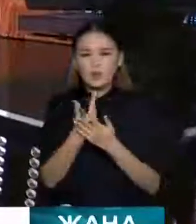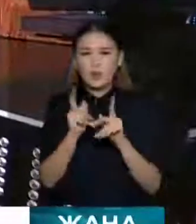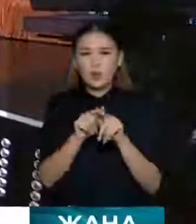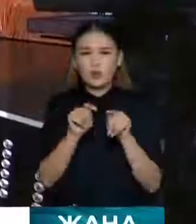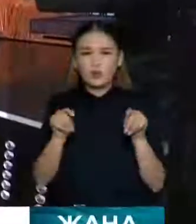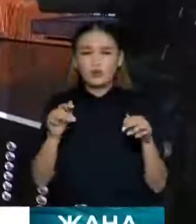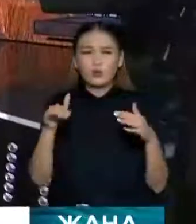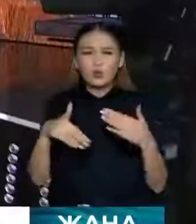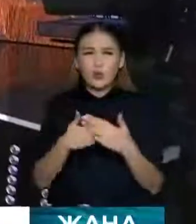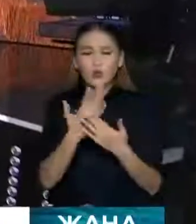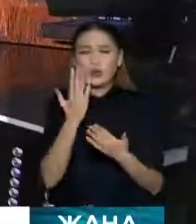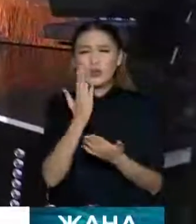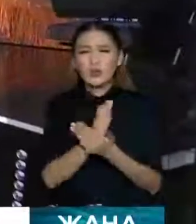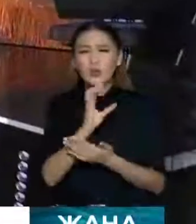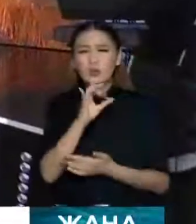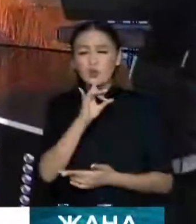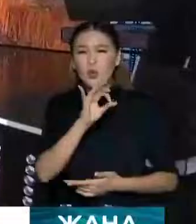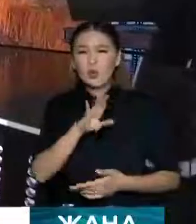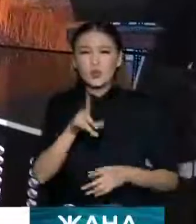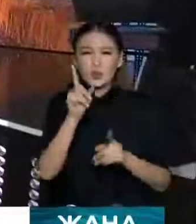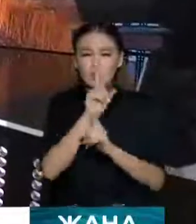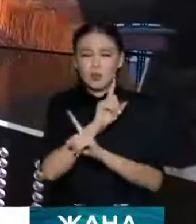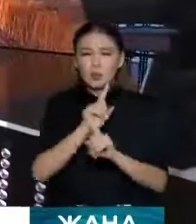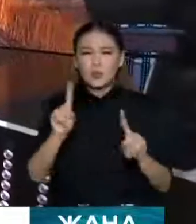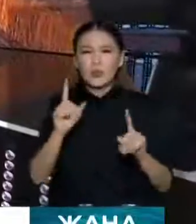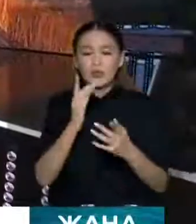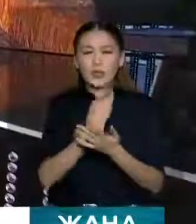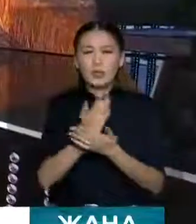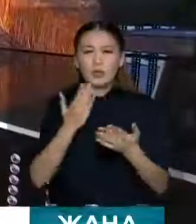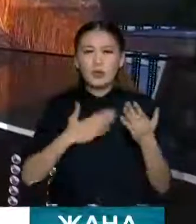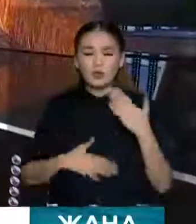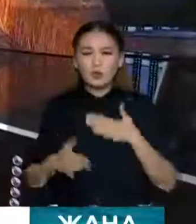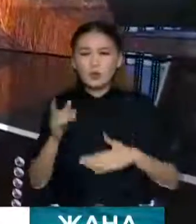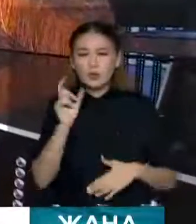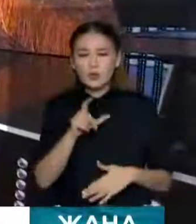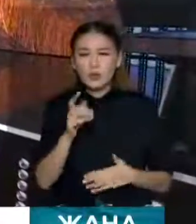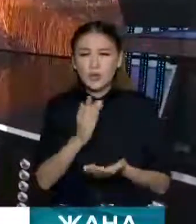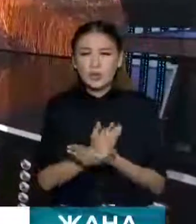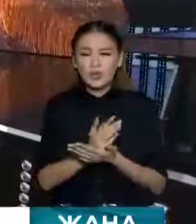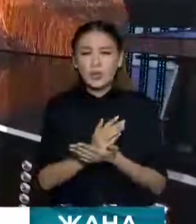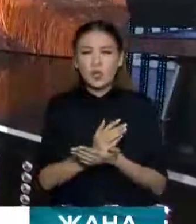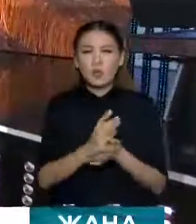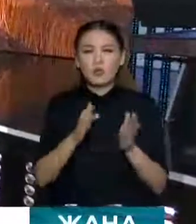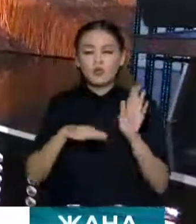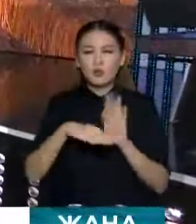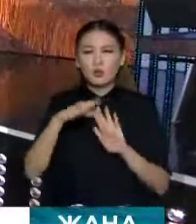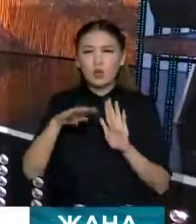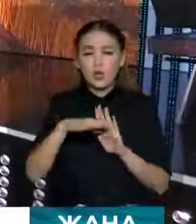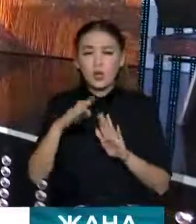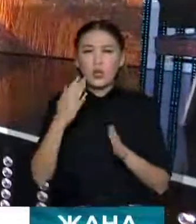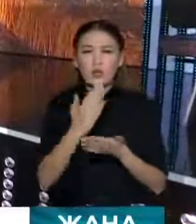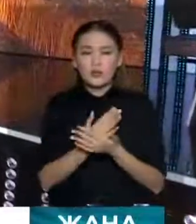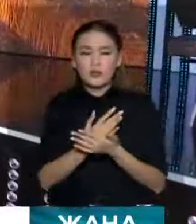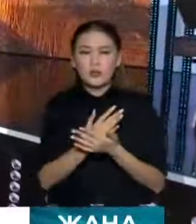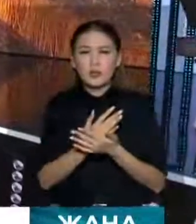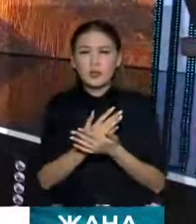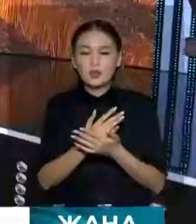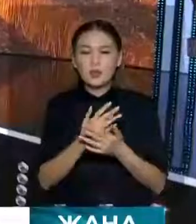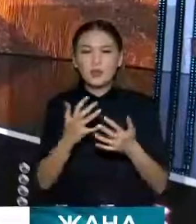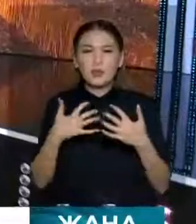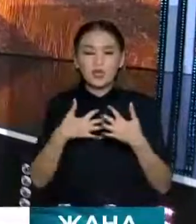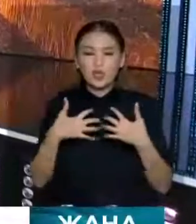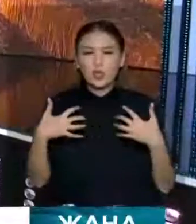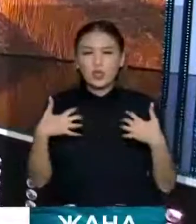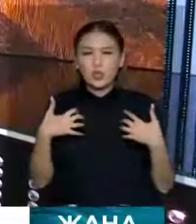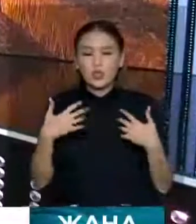Жаңа сорттар бар жақсы. Заманауи қуаңшылыққа төзімді сорттар. Жақсы-жақсы асыл тұқымды мал бар. Оның бәрін біз